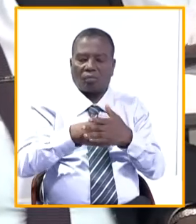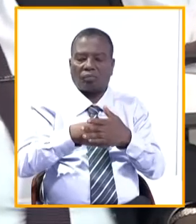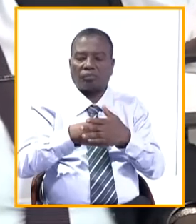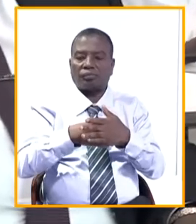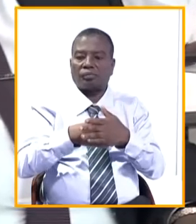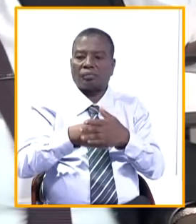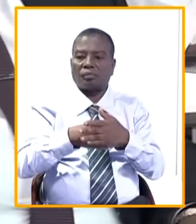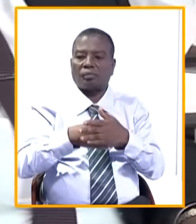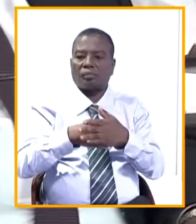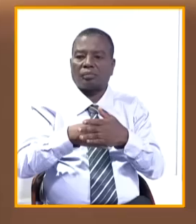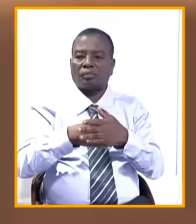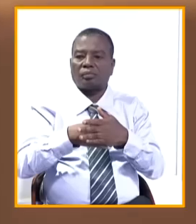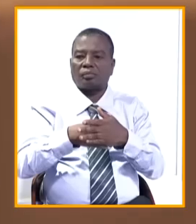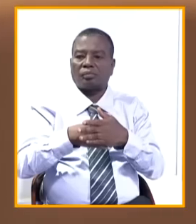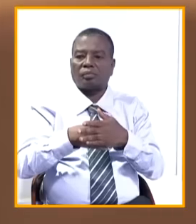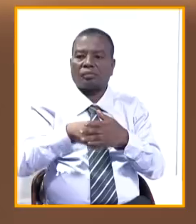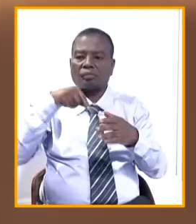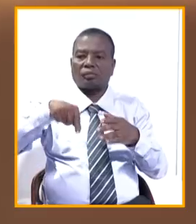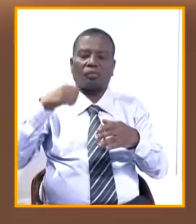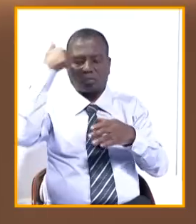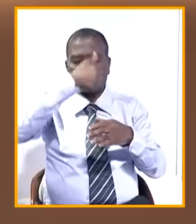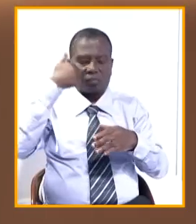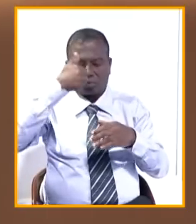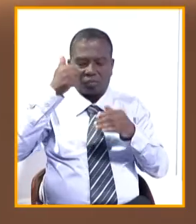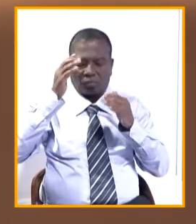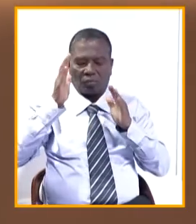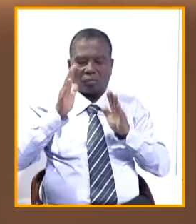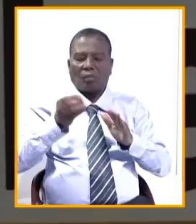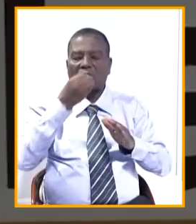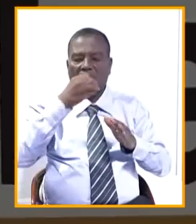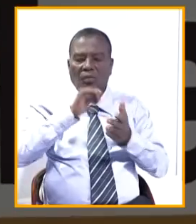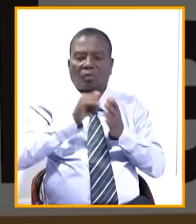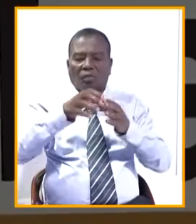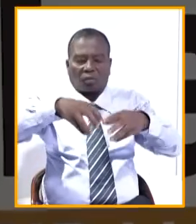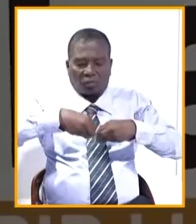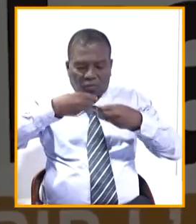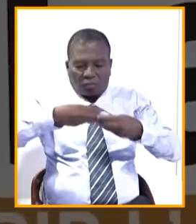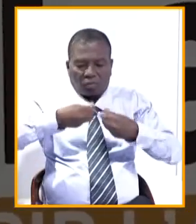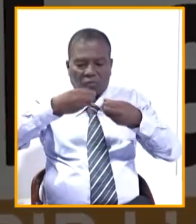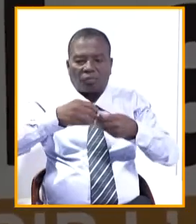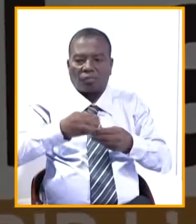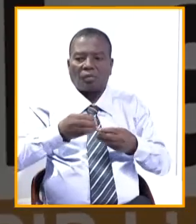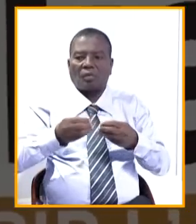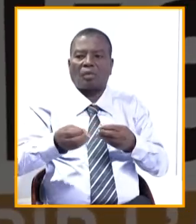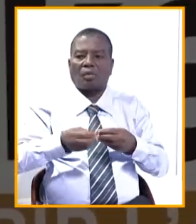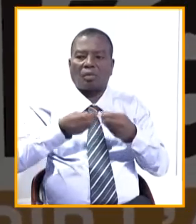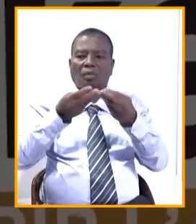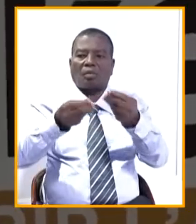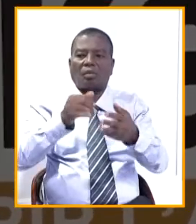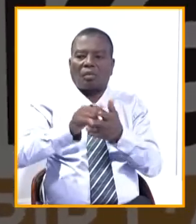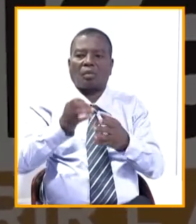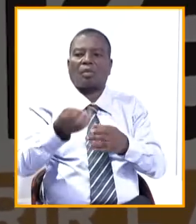alimentaire préconise que l'Afrique consomme ce qu'elle produit et produit ce qu'elle consomme.